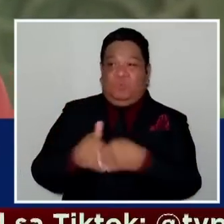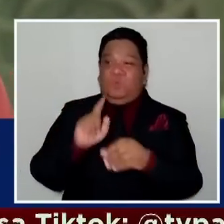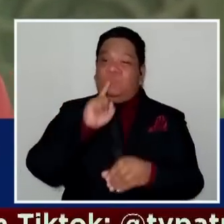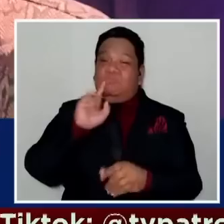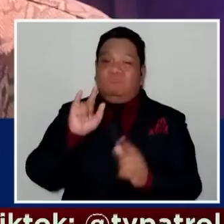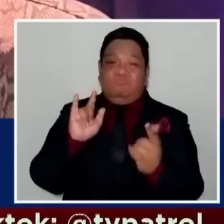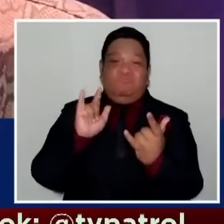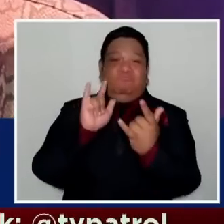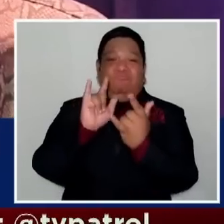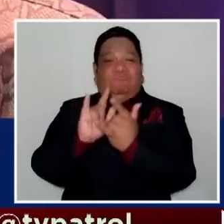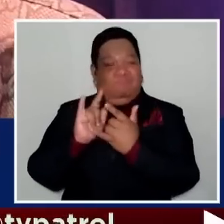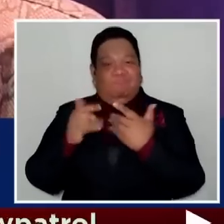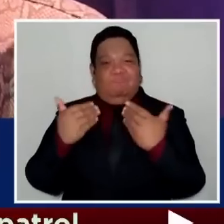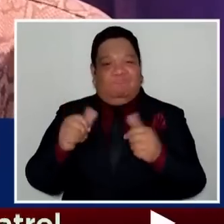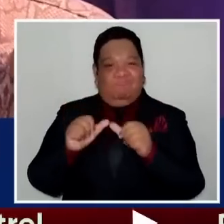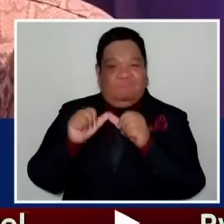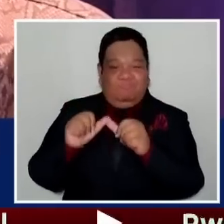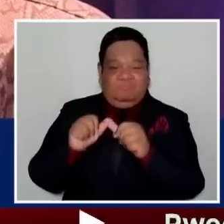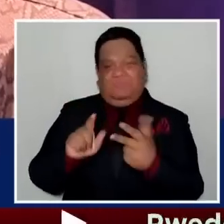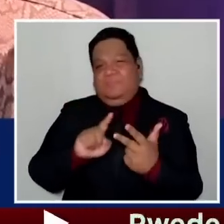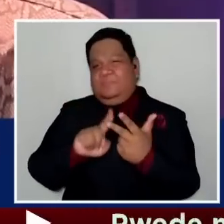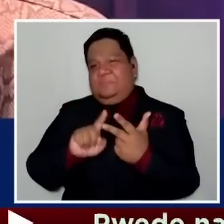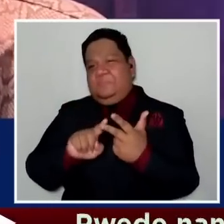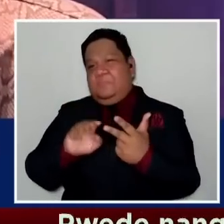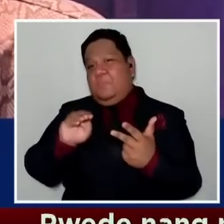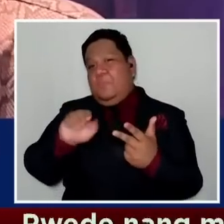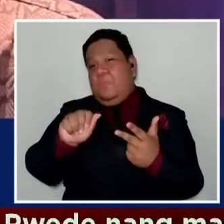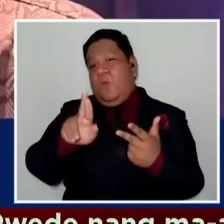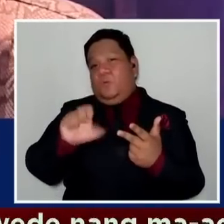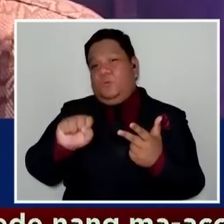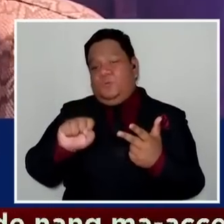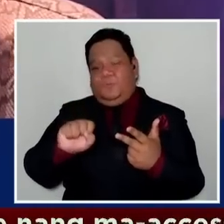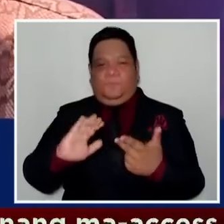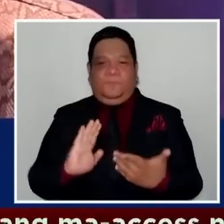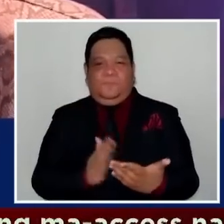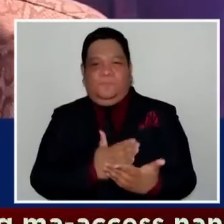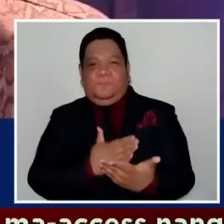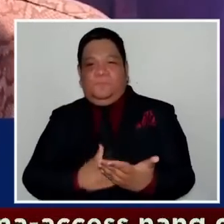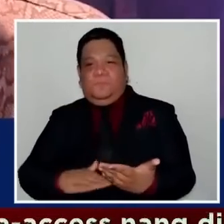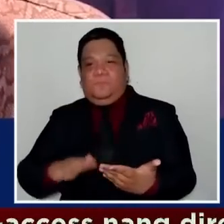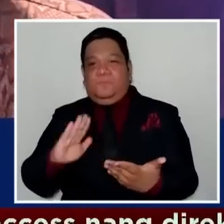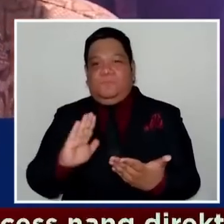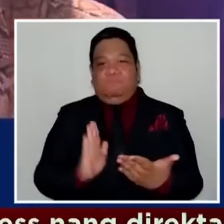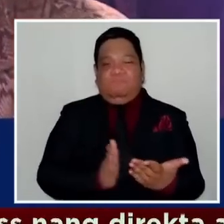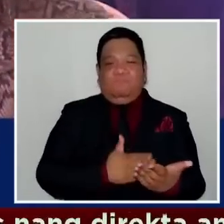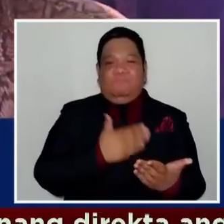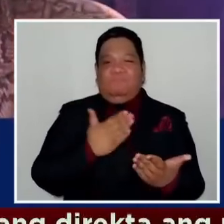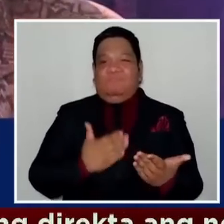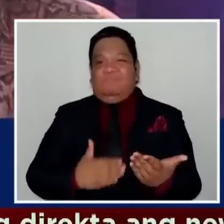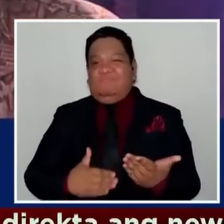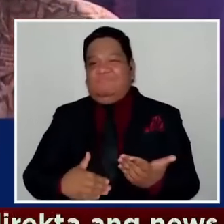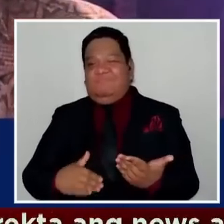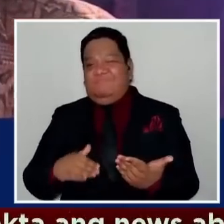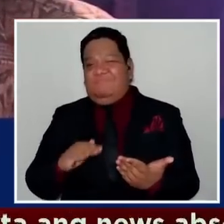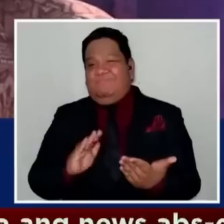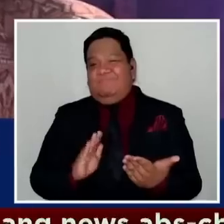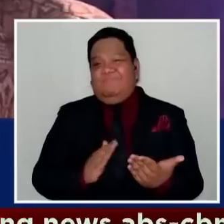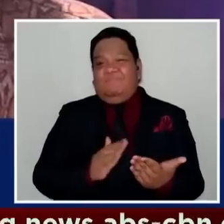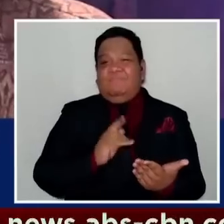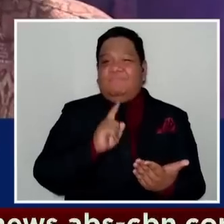pagpatuloy mo na. Marcos season. It's just to make believe, but I